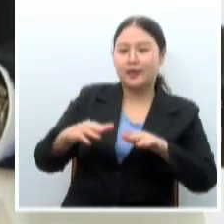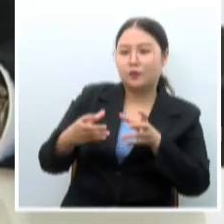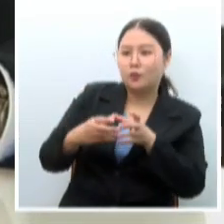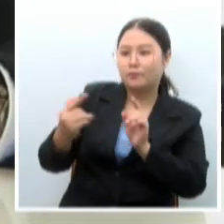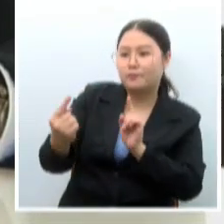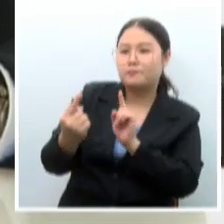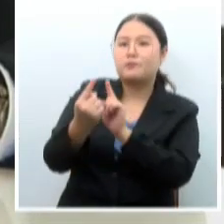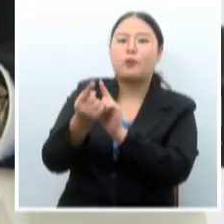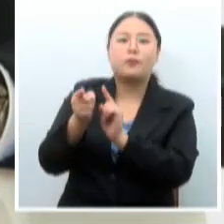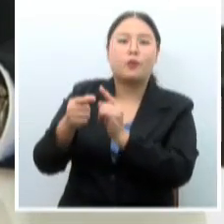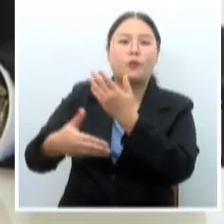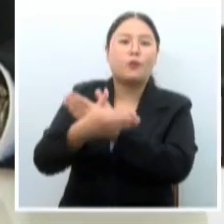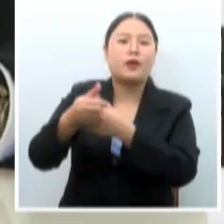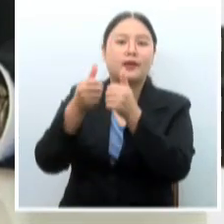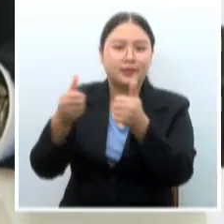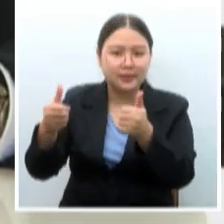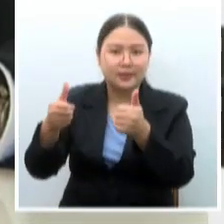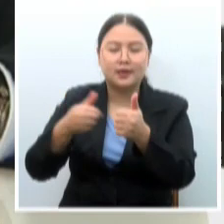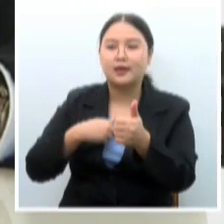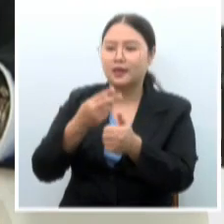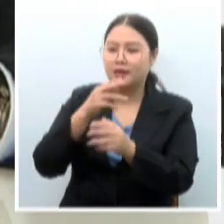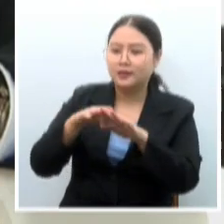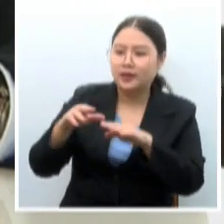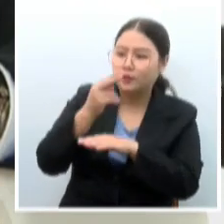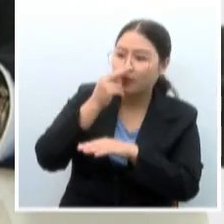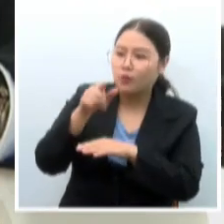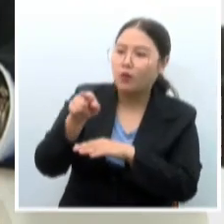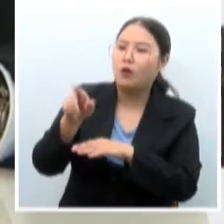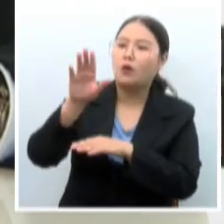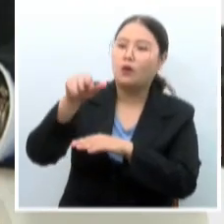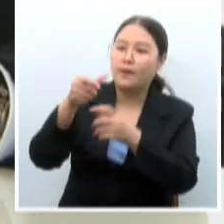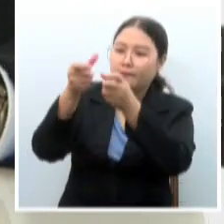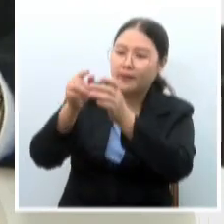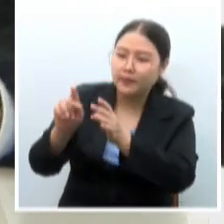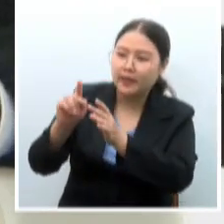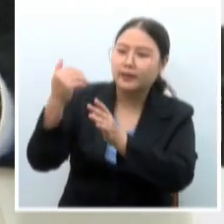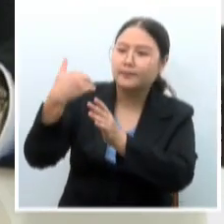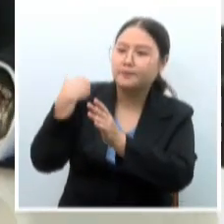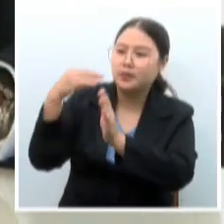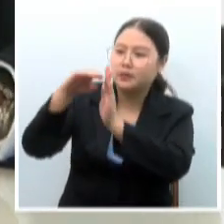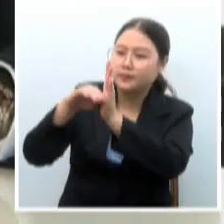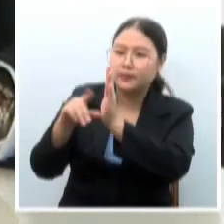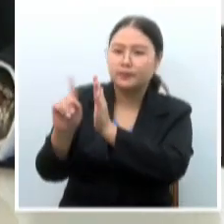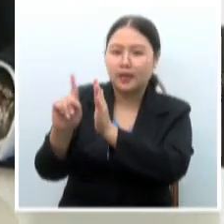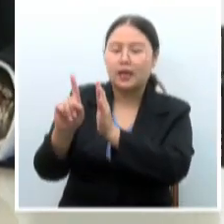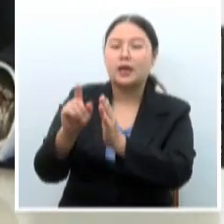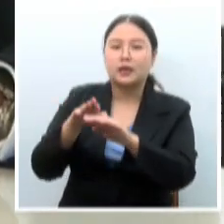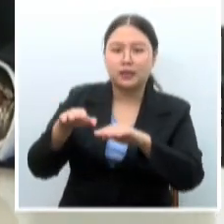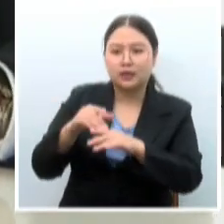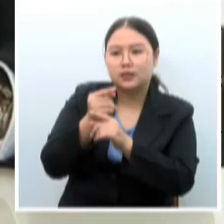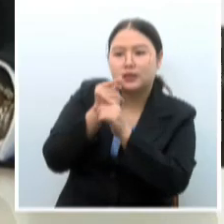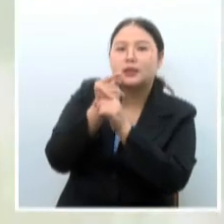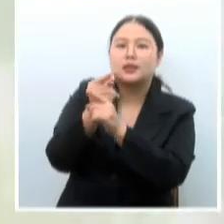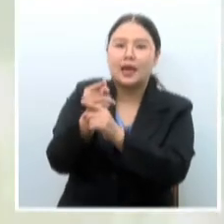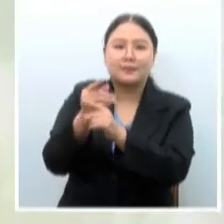บเหมือนกันแล้วได้เติมสิ่งที่ตัวเองเนี่ยยังเหมือนกับว่ายังไปไม่ถึงฝันแต่วันนี้ฝันเขาเป็นจริงน